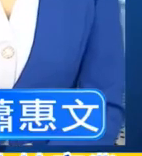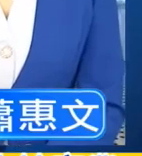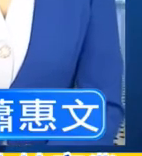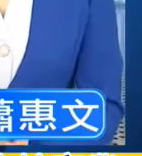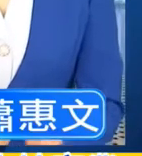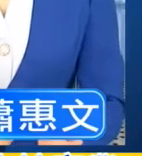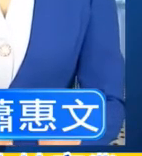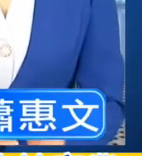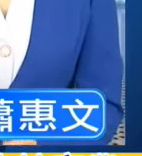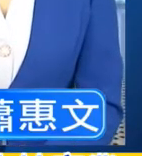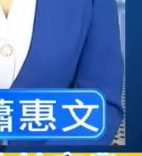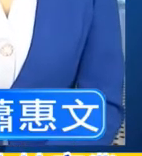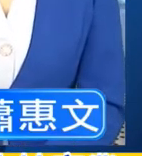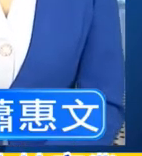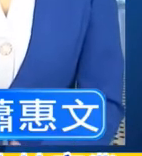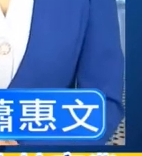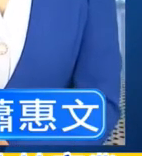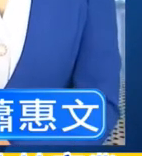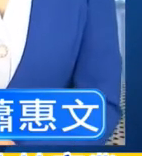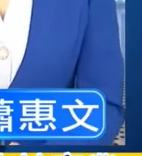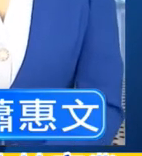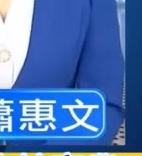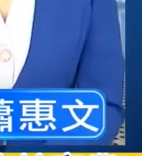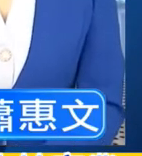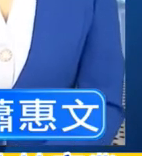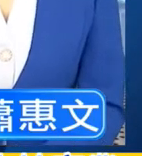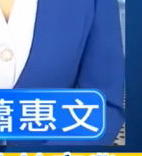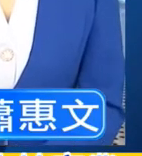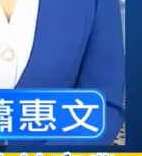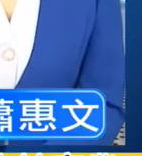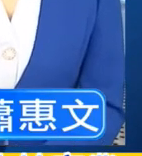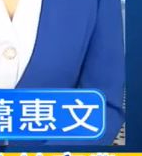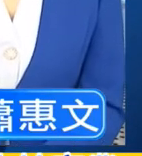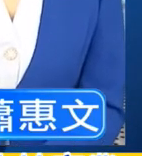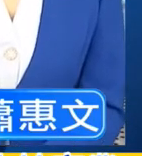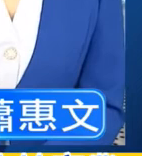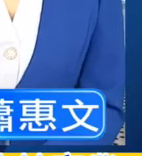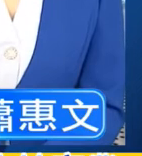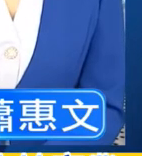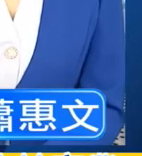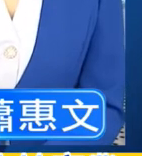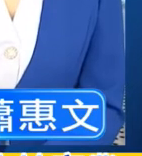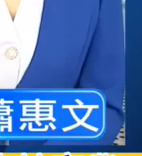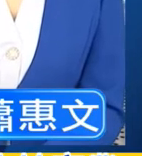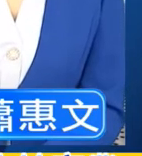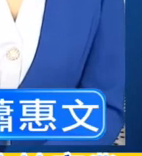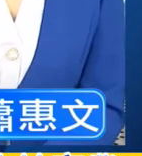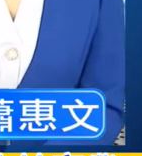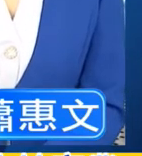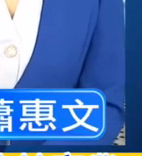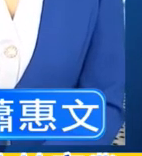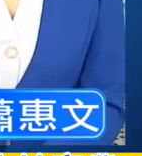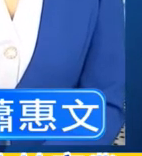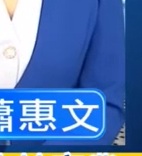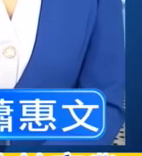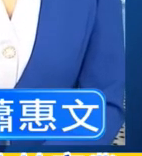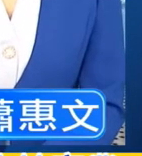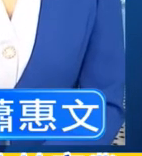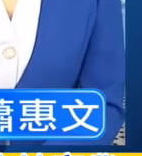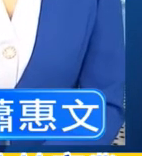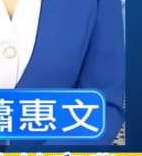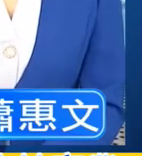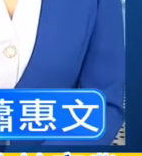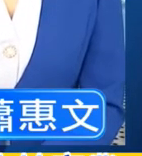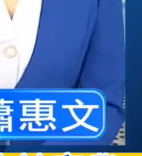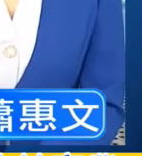这有特别提到，到底是要扶植本国的生技产业，还是要保护全国的人民的生命安全，是值得思考的。另外，针对乌